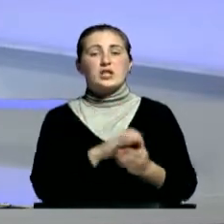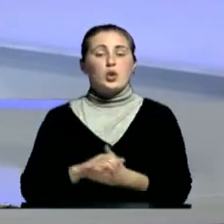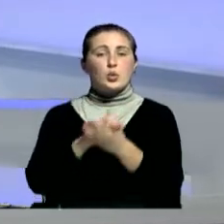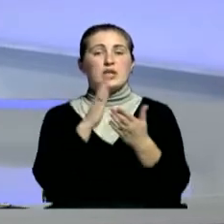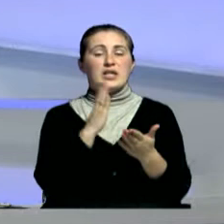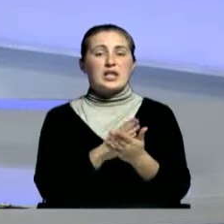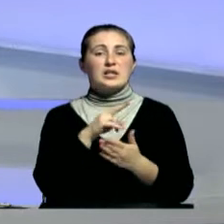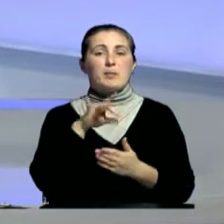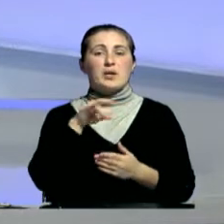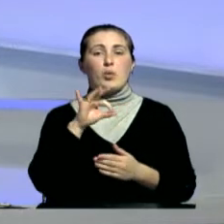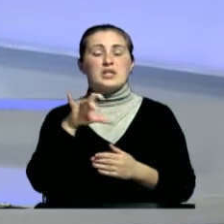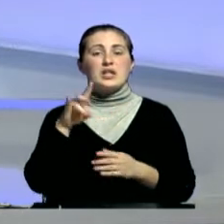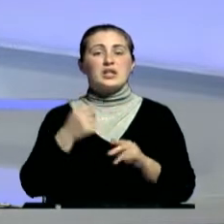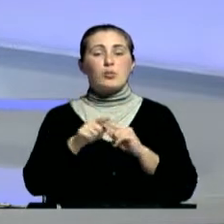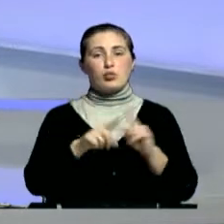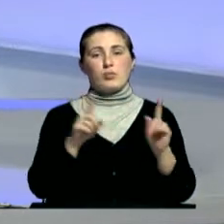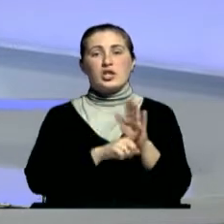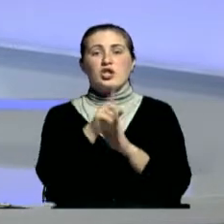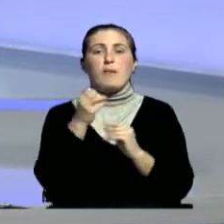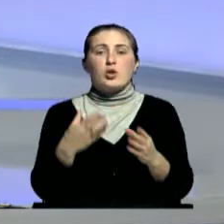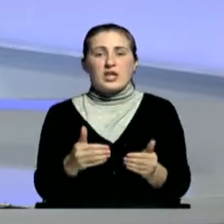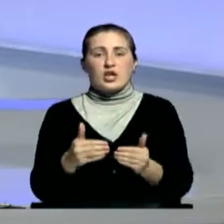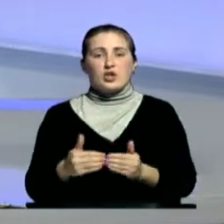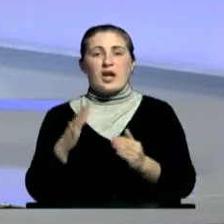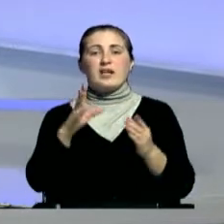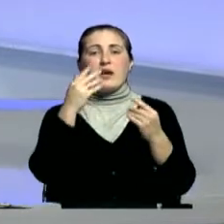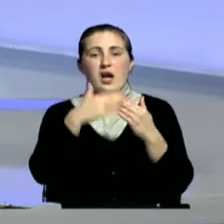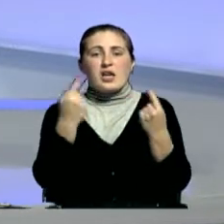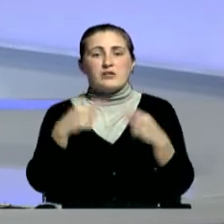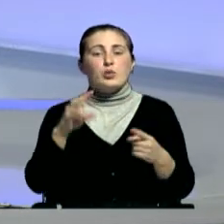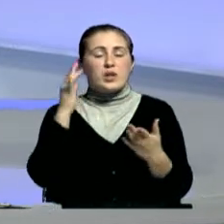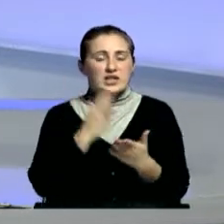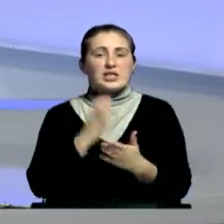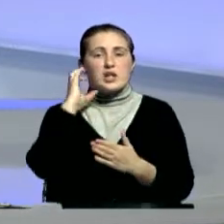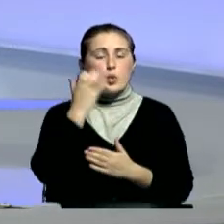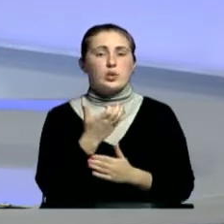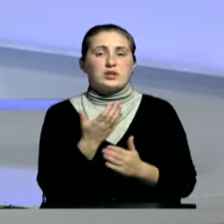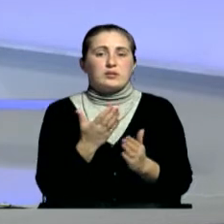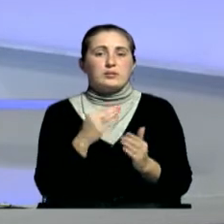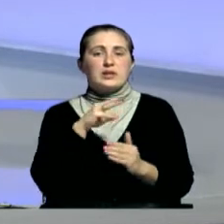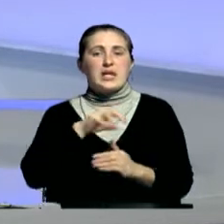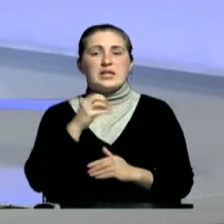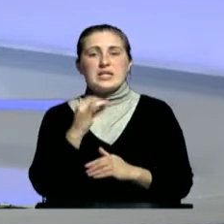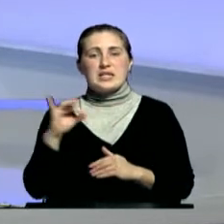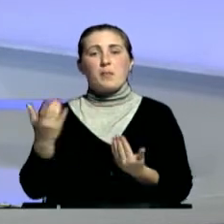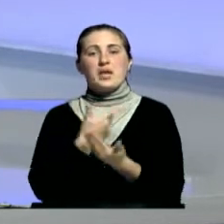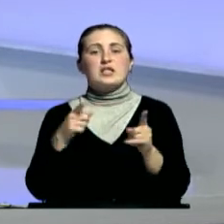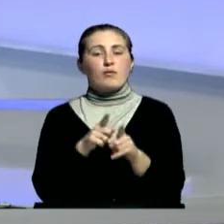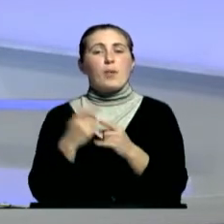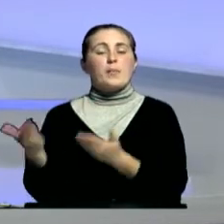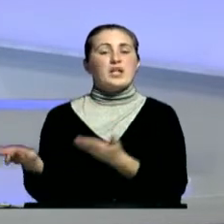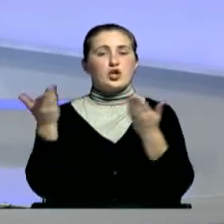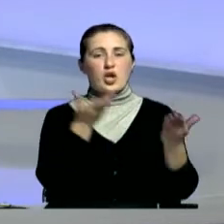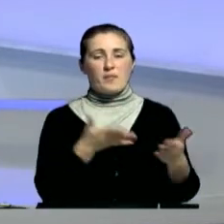чтобы началось не то чтобы отхождение, не к развалу, но есть серьезные тенденции. И тем не менее, мы сегодня всех приглашаем в